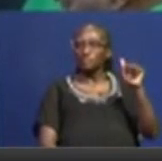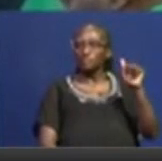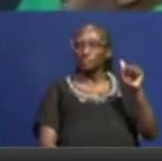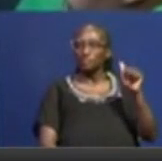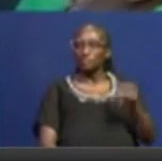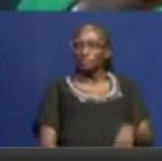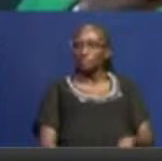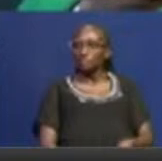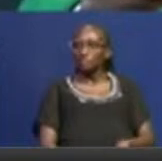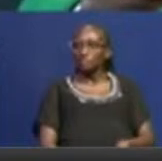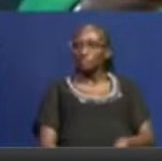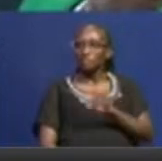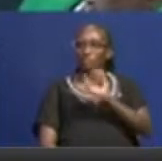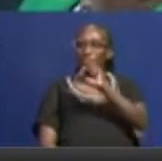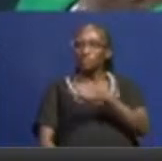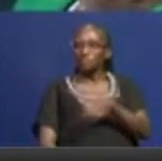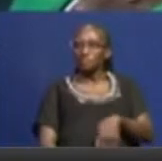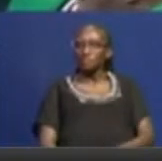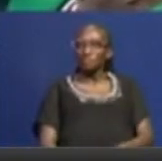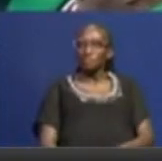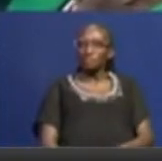Nganga.